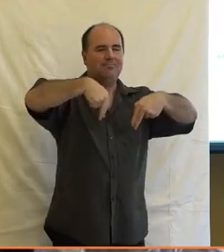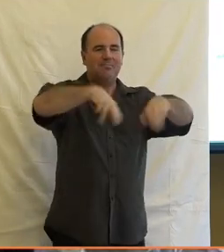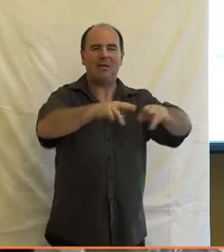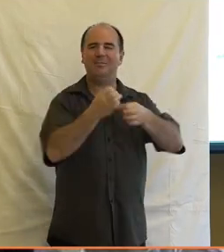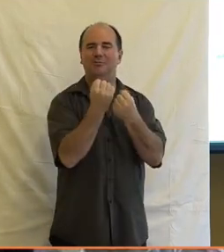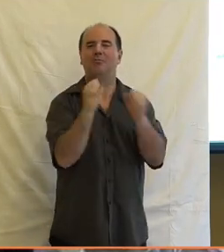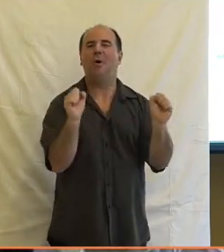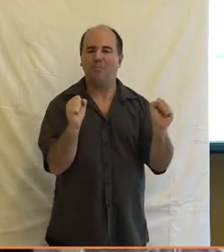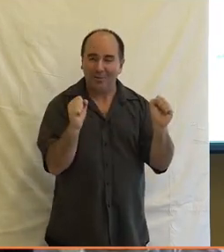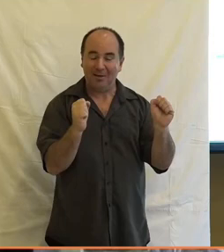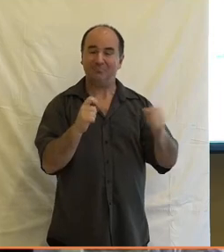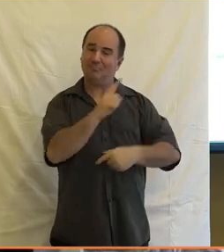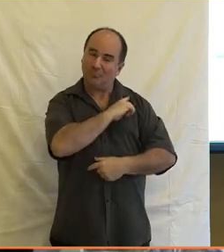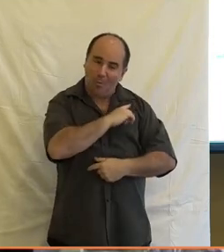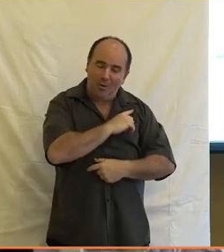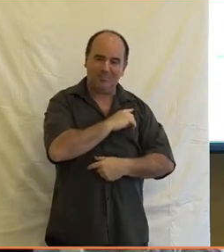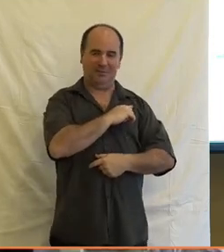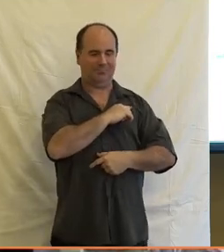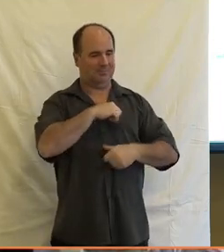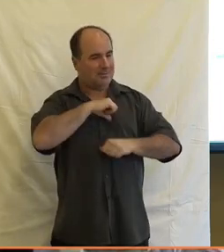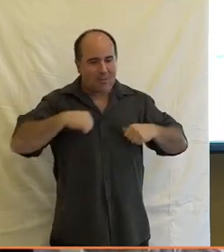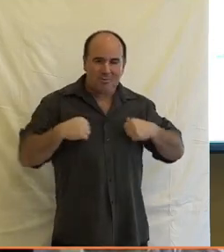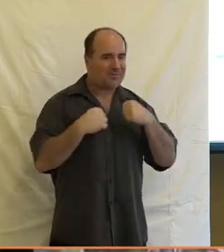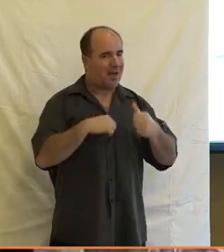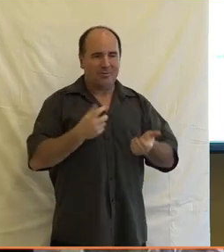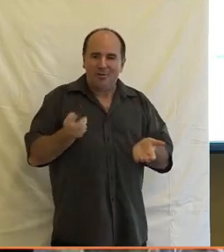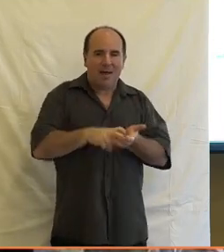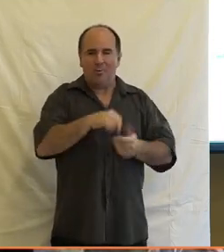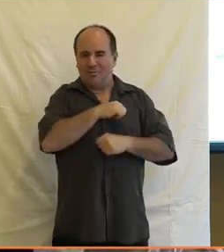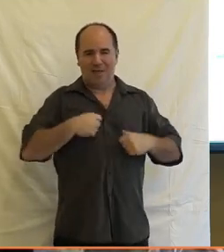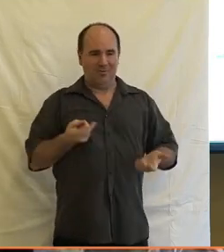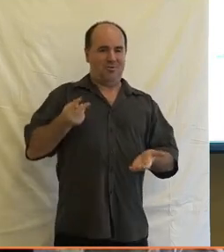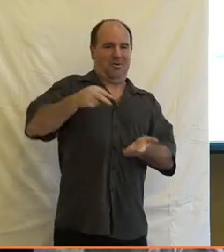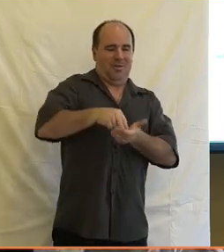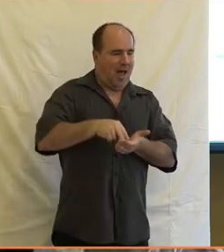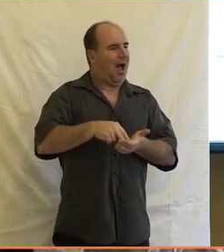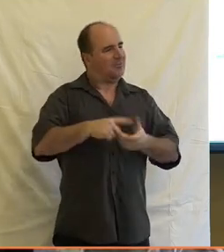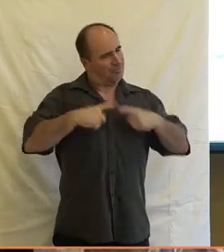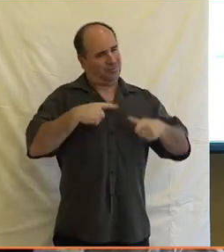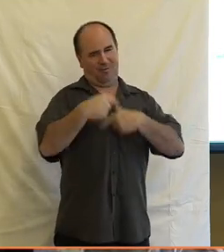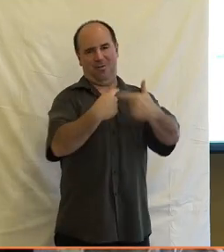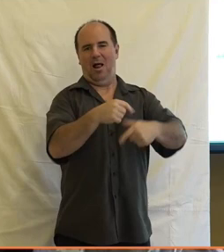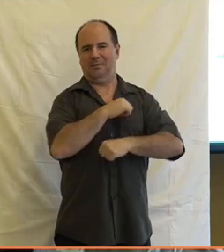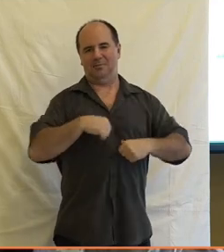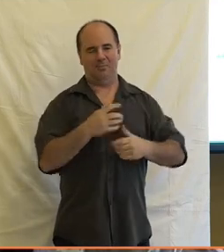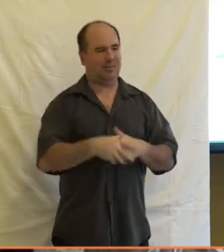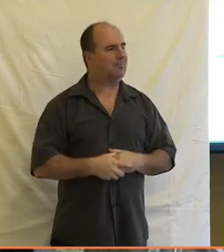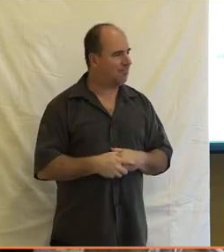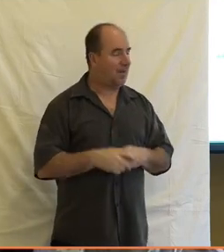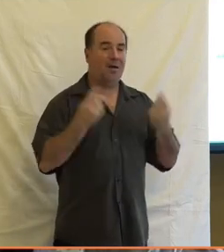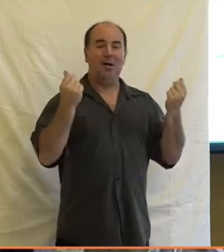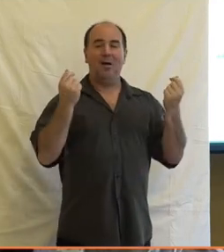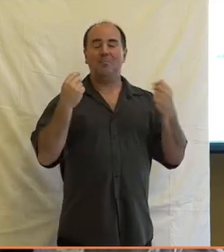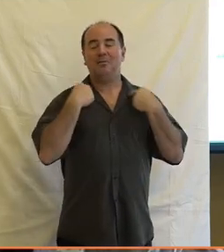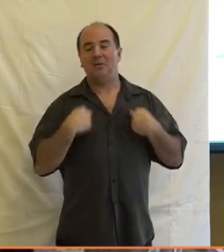svobodu, soukromí, samostatnost a pracujeme zpátky do běžného života. Finance na to scháníme od sponzorů a